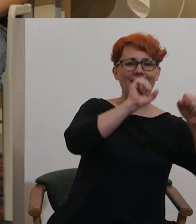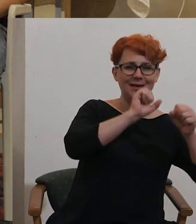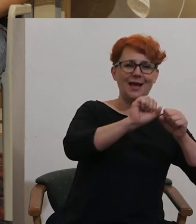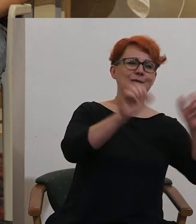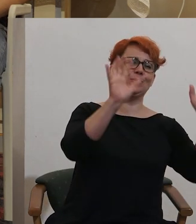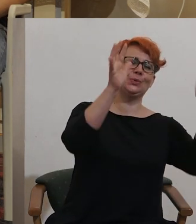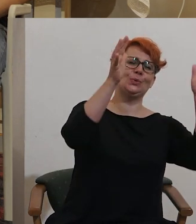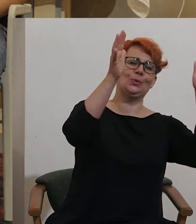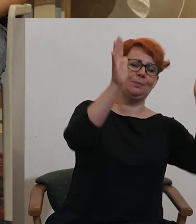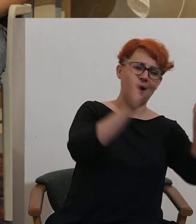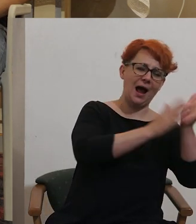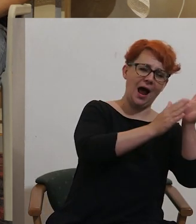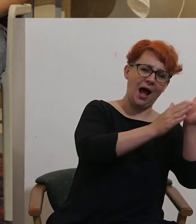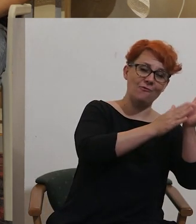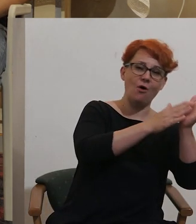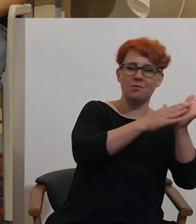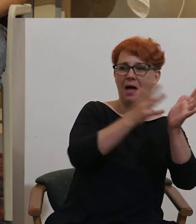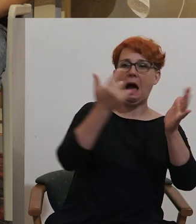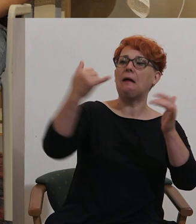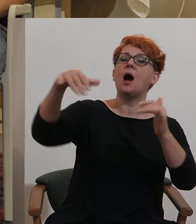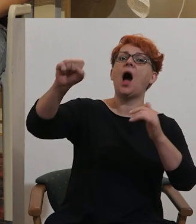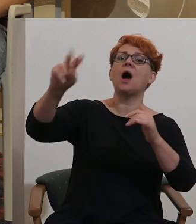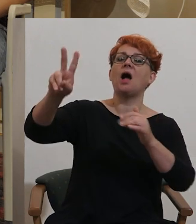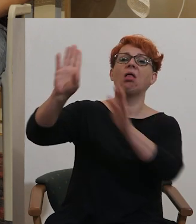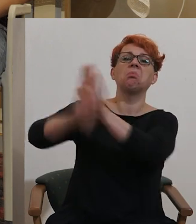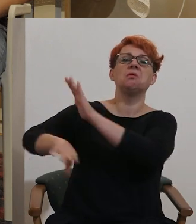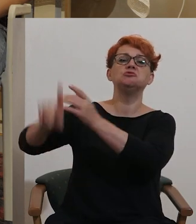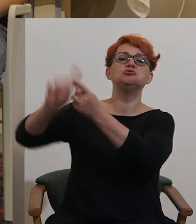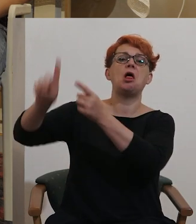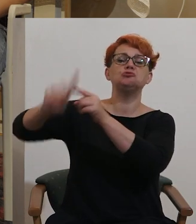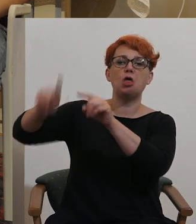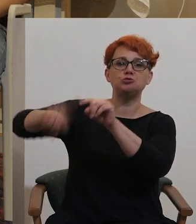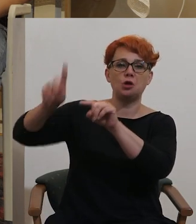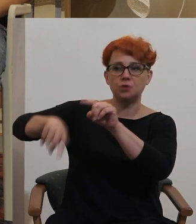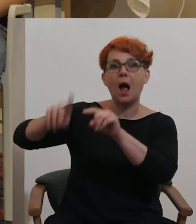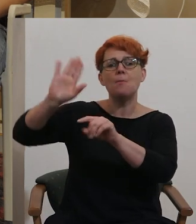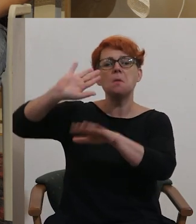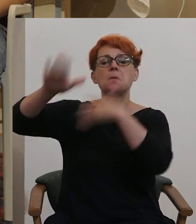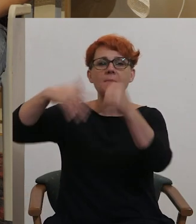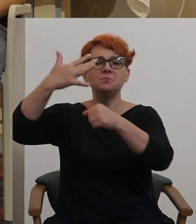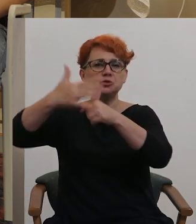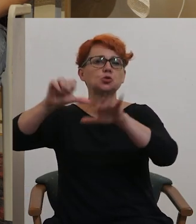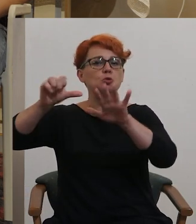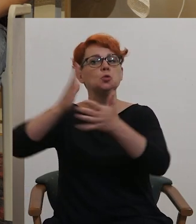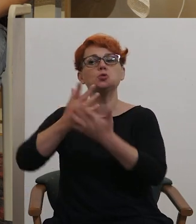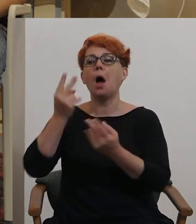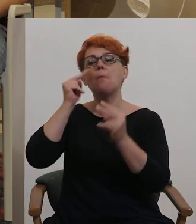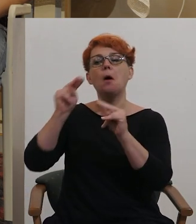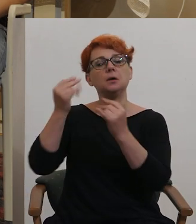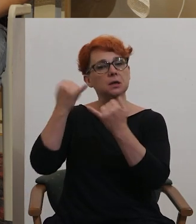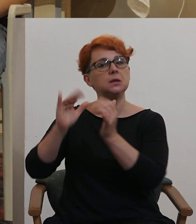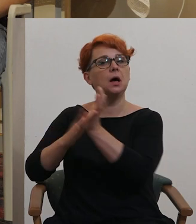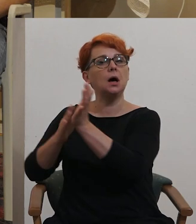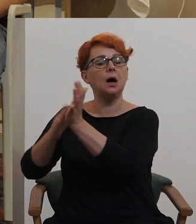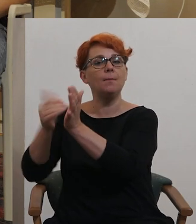w przeciwieństwie do żołnierzy AK, chociaż no ta rehabilitacja AK-owców już jakaś w 56 nastąpiła, ale jednak to ci